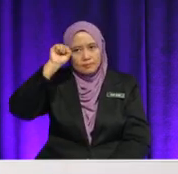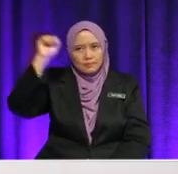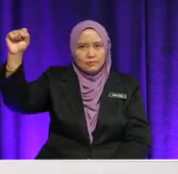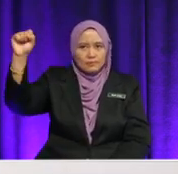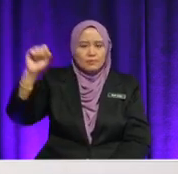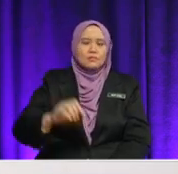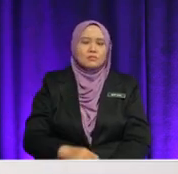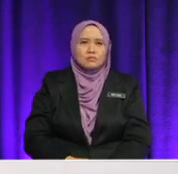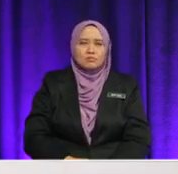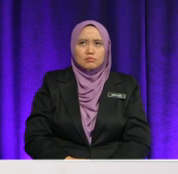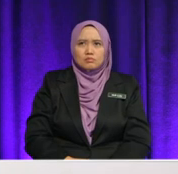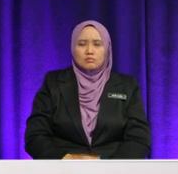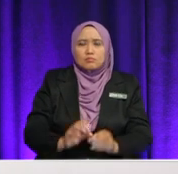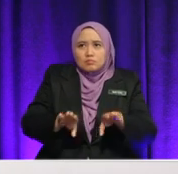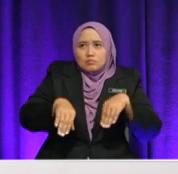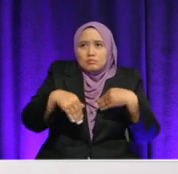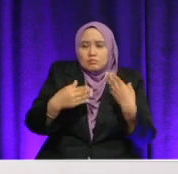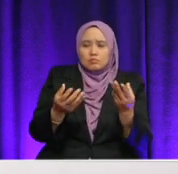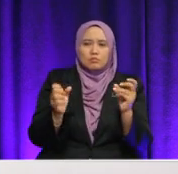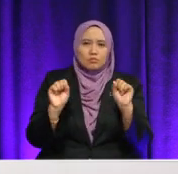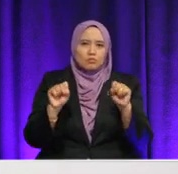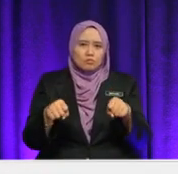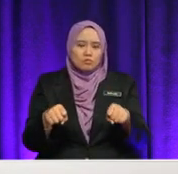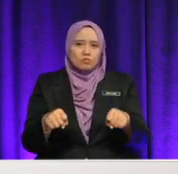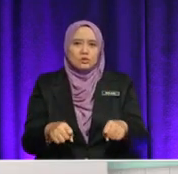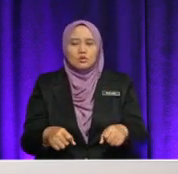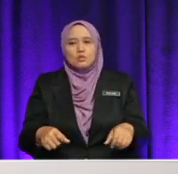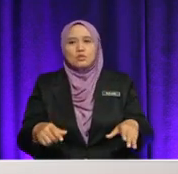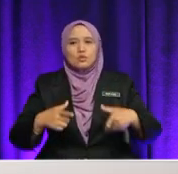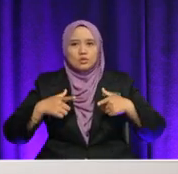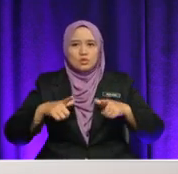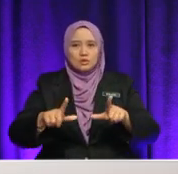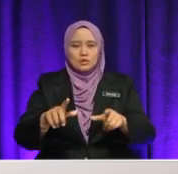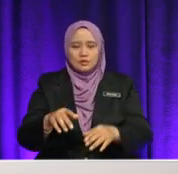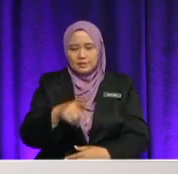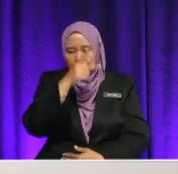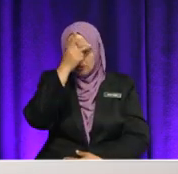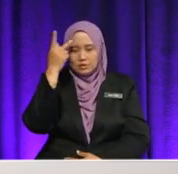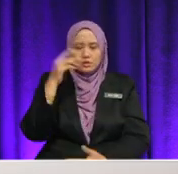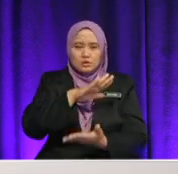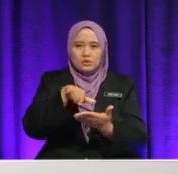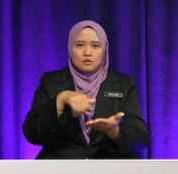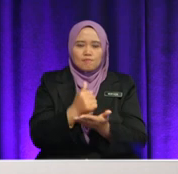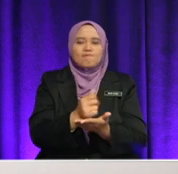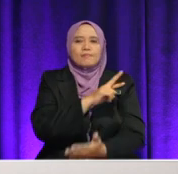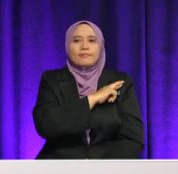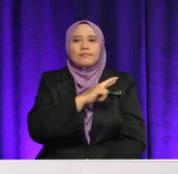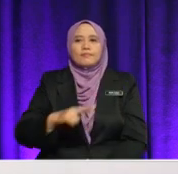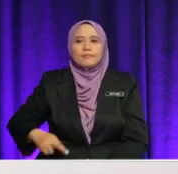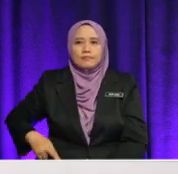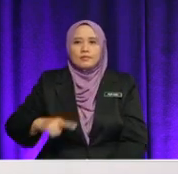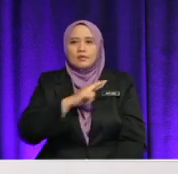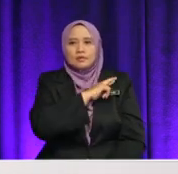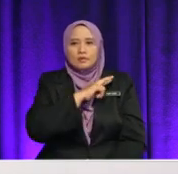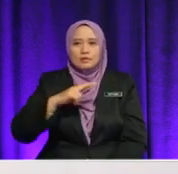ini boleh berlangsung disebabkan raja-raja Melayu bersetuju mengadakan pinaraya bagi memilih anggota Majelis perdana